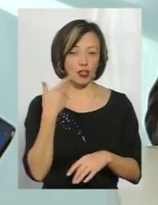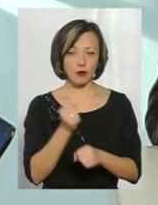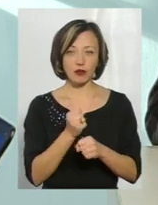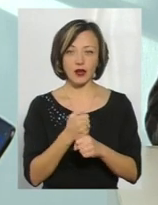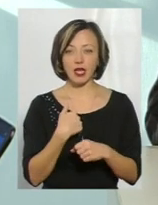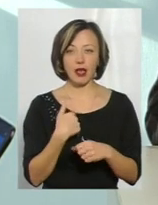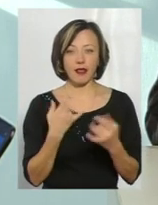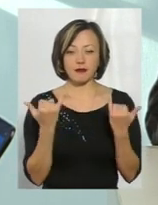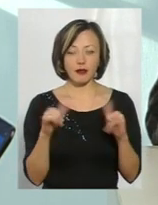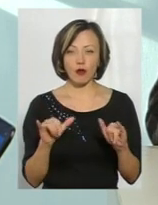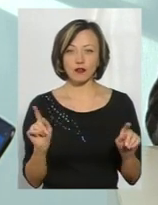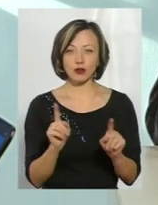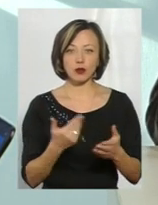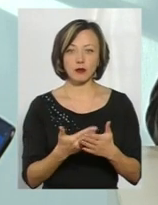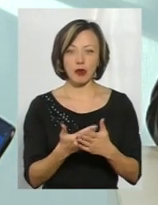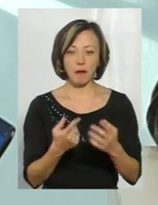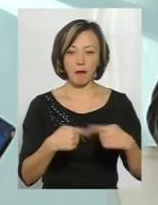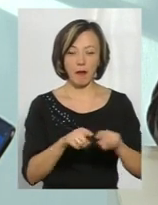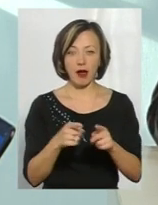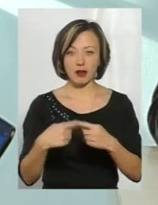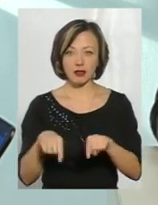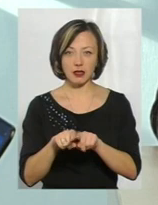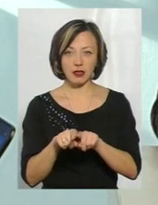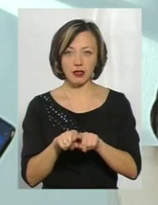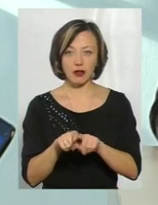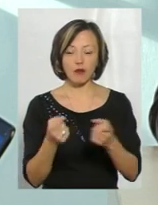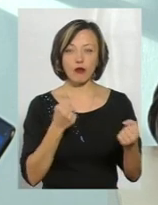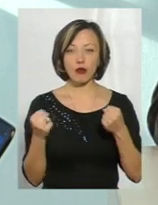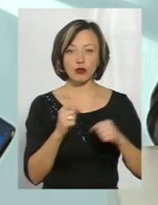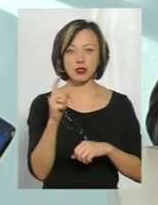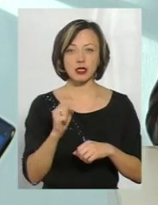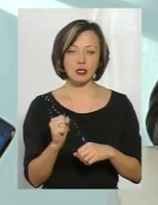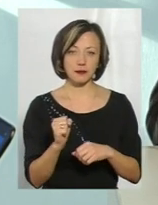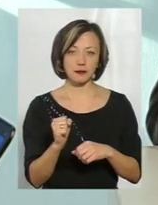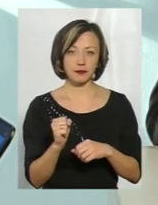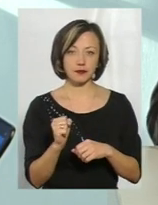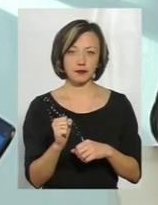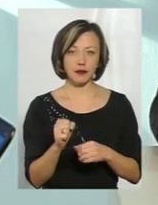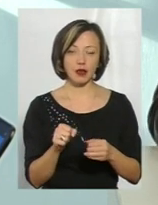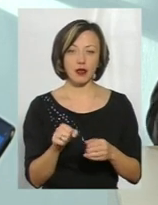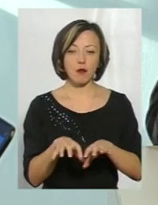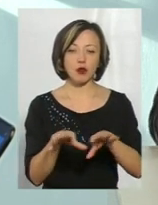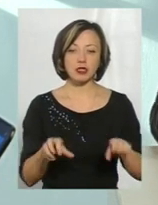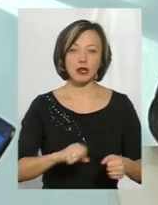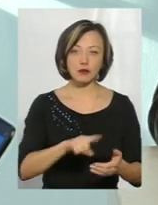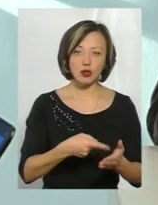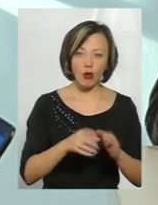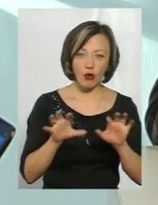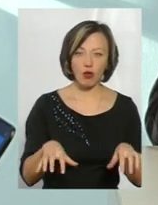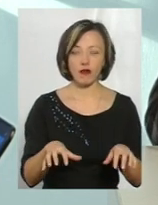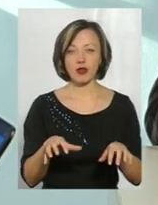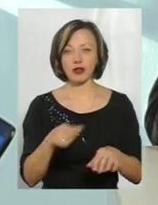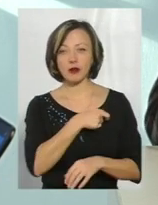працювати. Ну, я не здивований, що там ці партії, от, зокрема, вони борються за посади міського голови, за посади